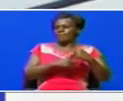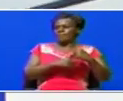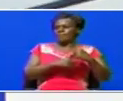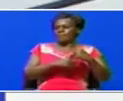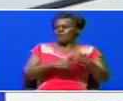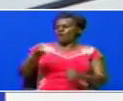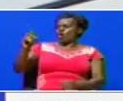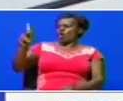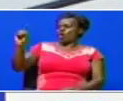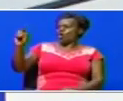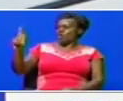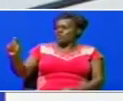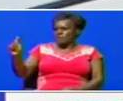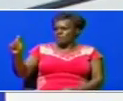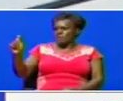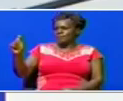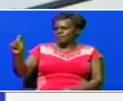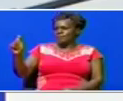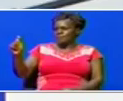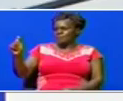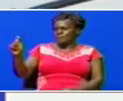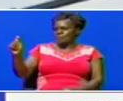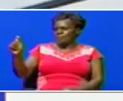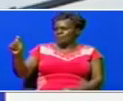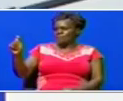John Ekuru Okot,